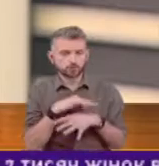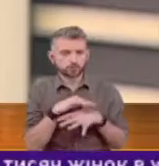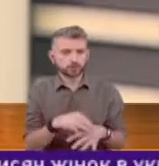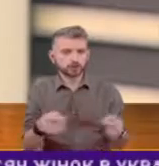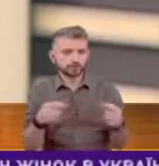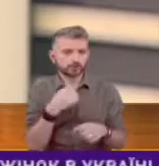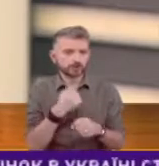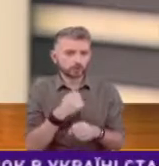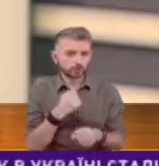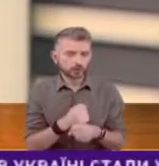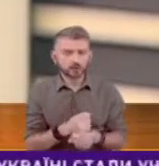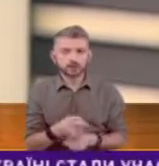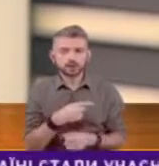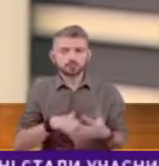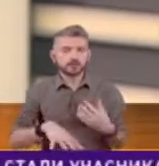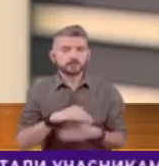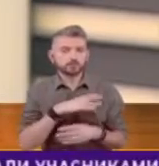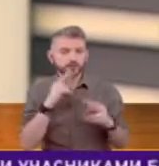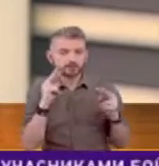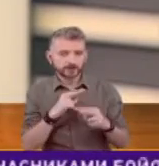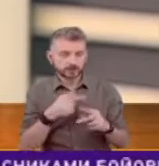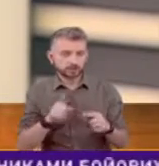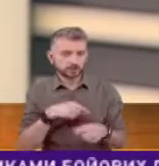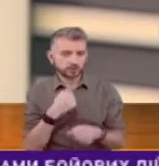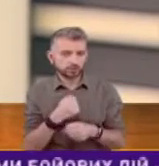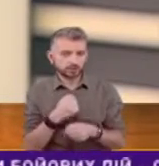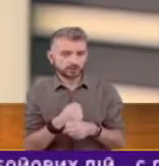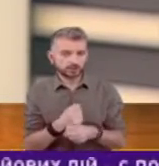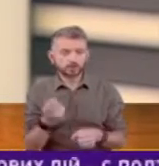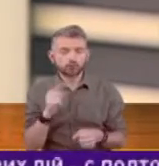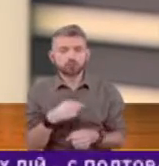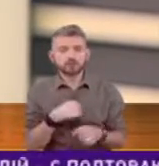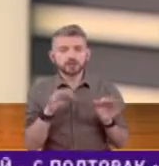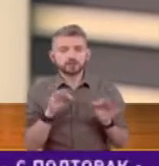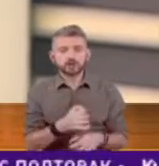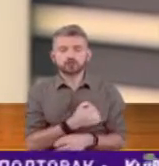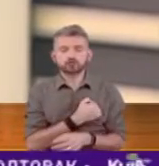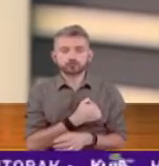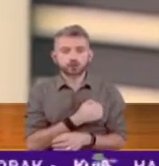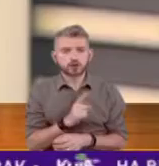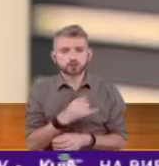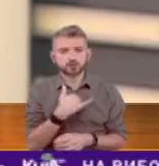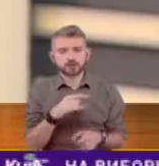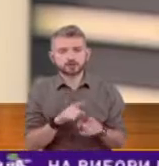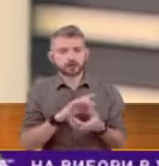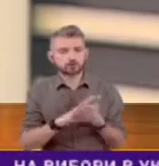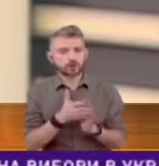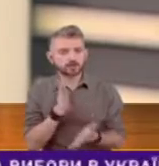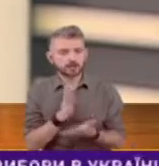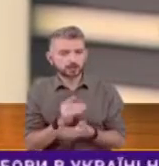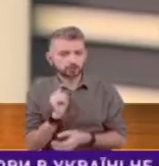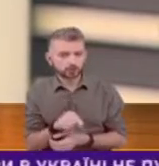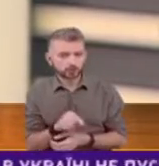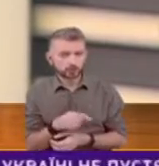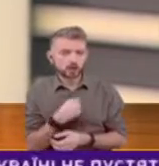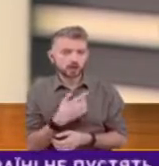відповідні роботи. Ми всі були свідками цих робіт, розумієте? Тому мені, звичайно, шкода дуже, що в нас така ситуація є тут. І, ну,